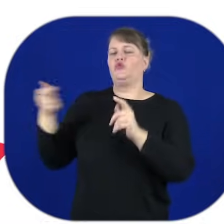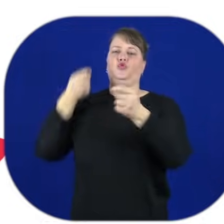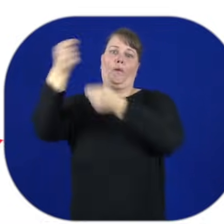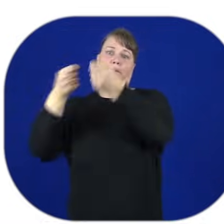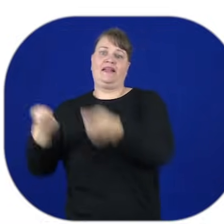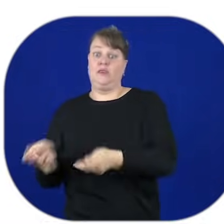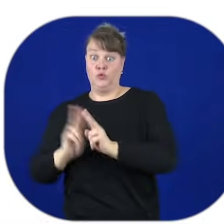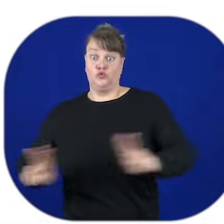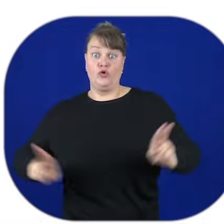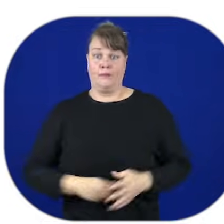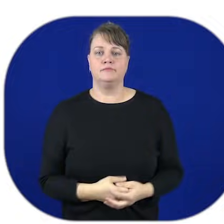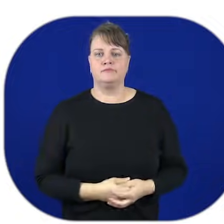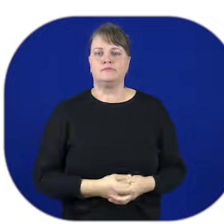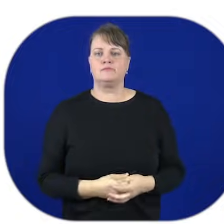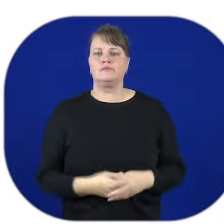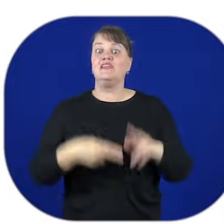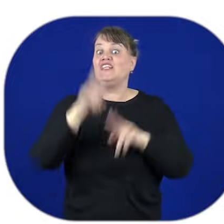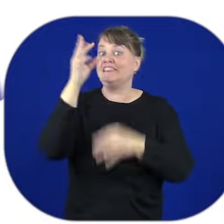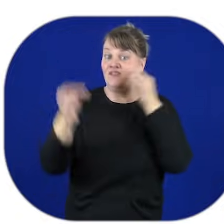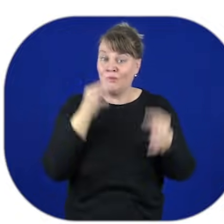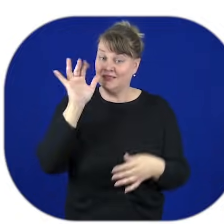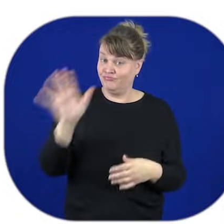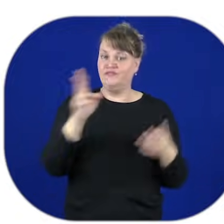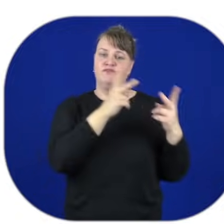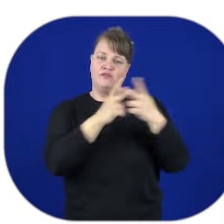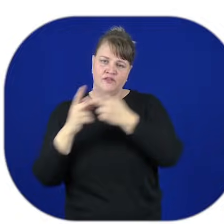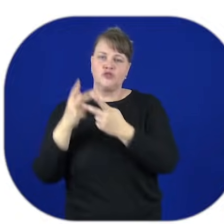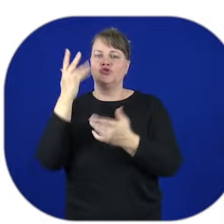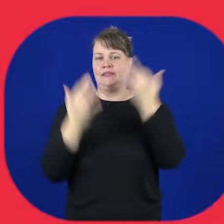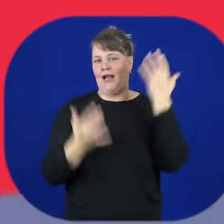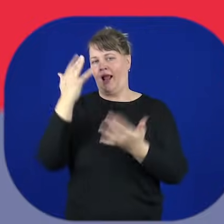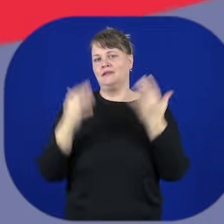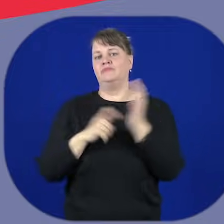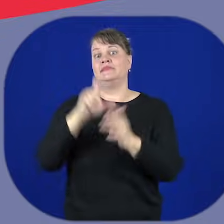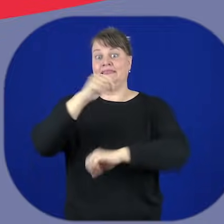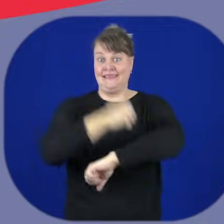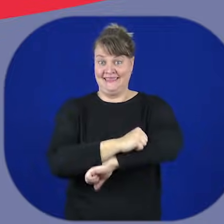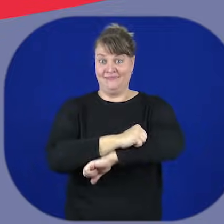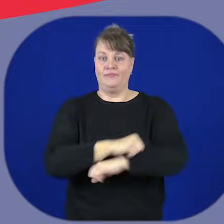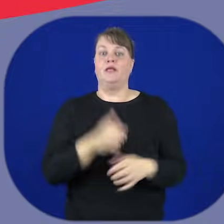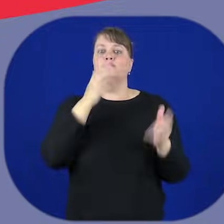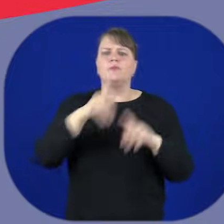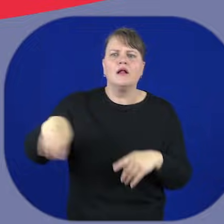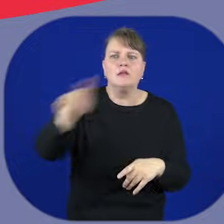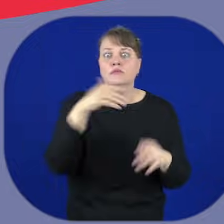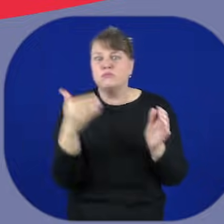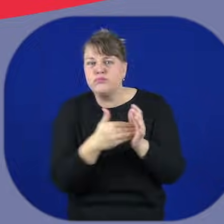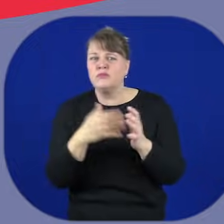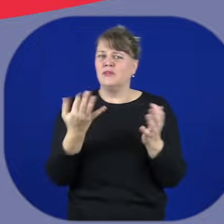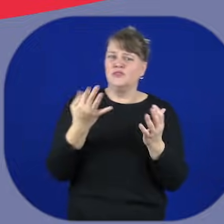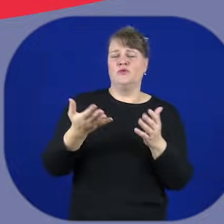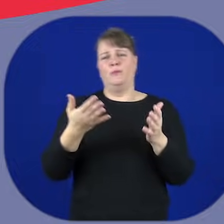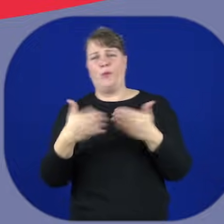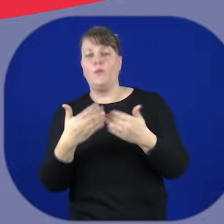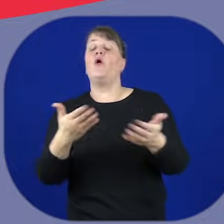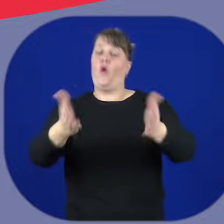Odkaz lze skopírovat do schránky a poslat například pomocí e-mailu. Pro více informací navštivte web sčítání